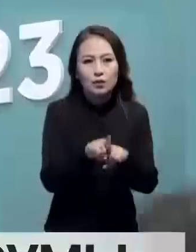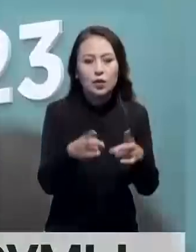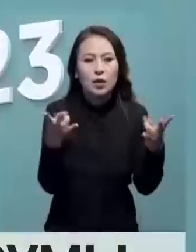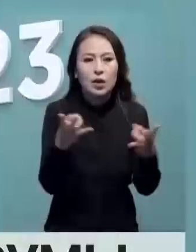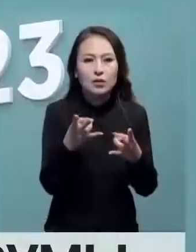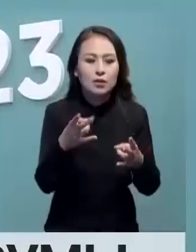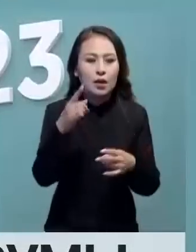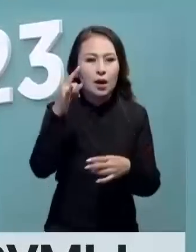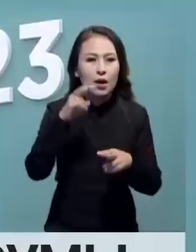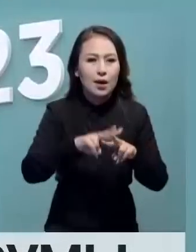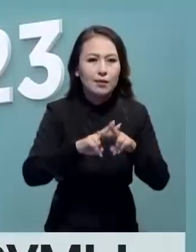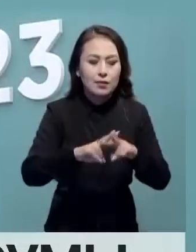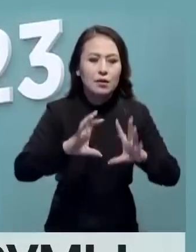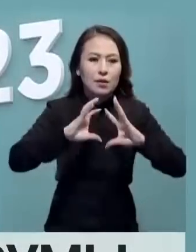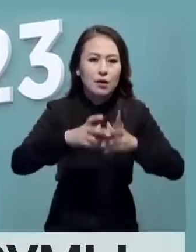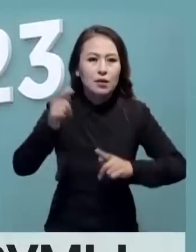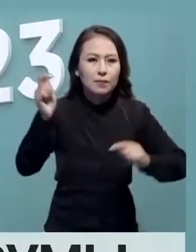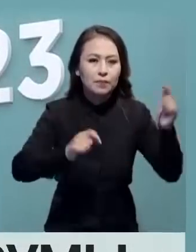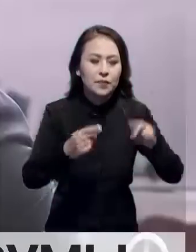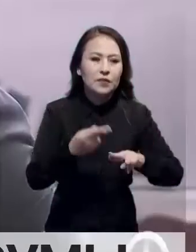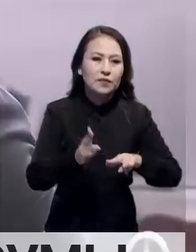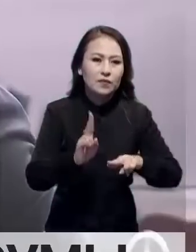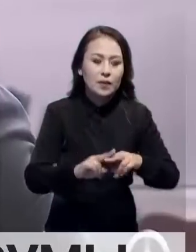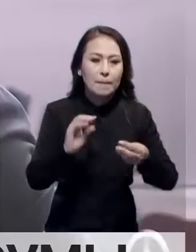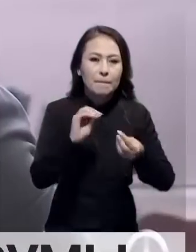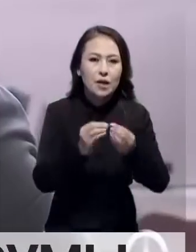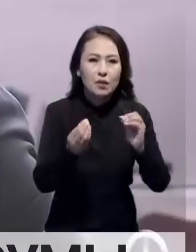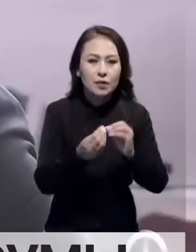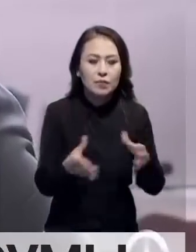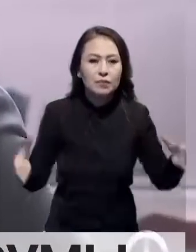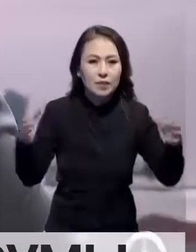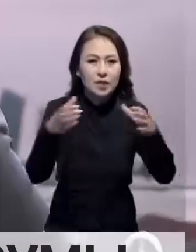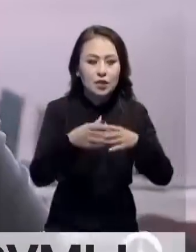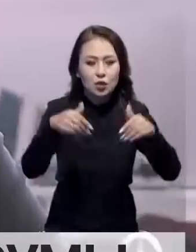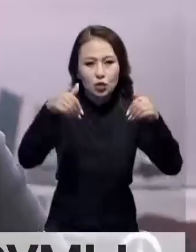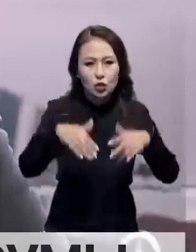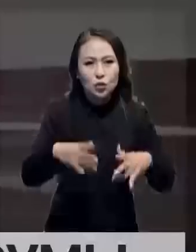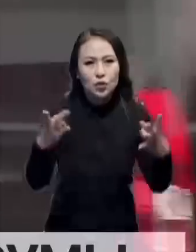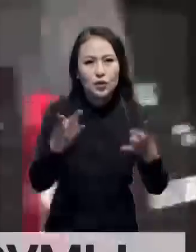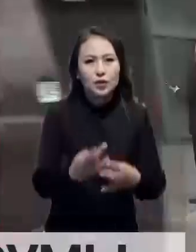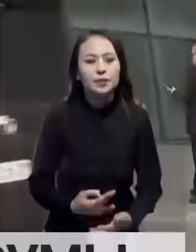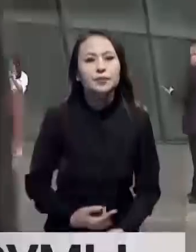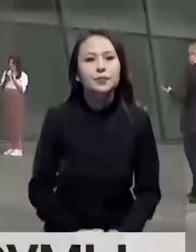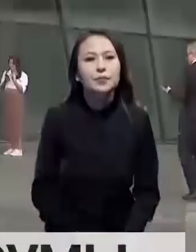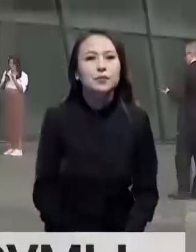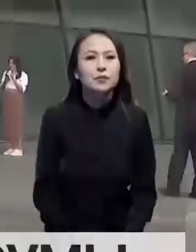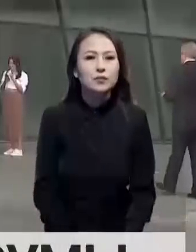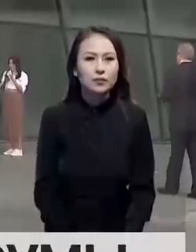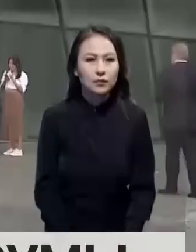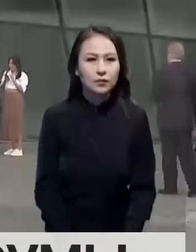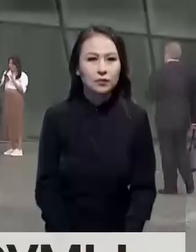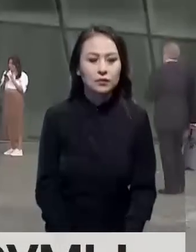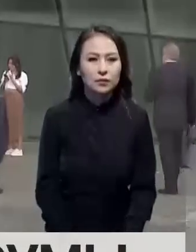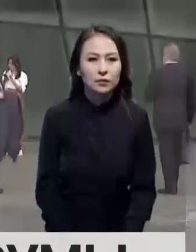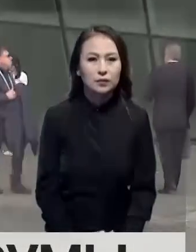Астана халықаралық форумының негізгі миссиясы да осы. Проблемаларды бірлесіп шешудің жолын іздеу. Қорған Қонысбайұлы, Марат